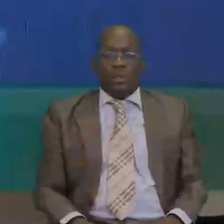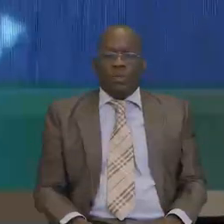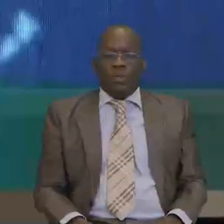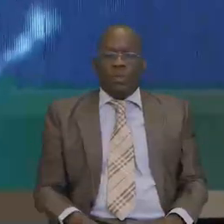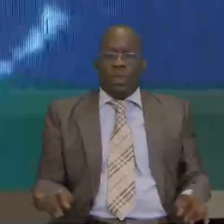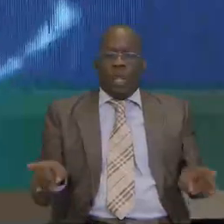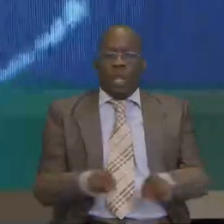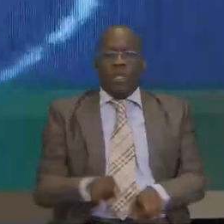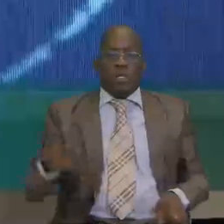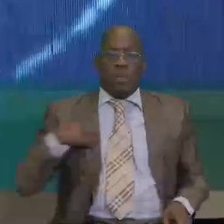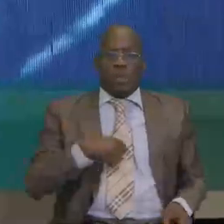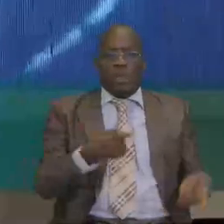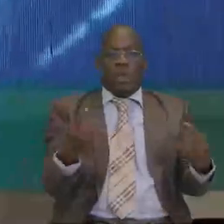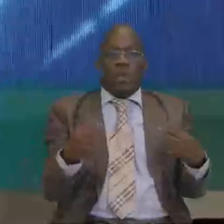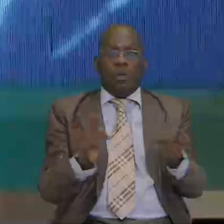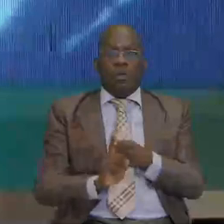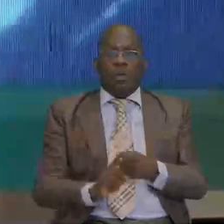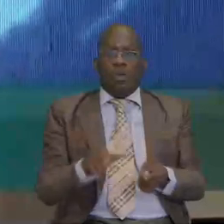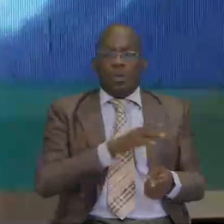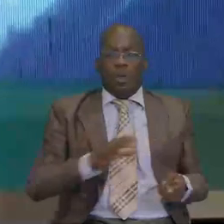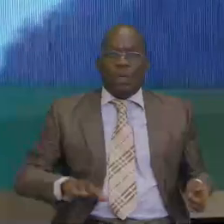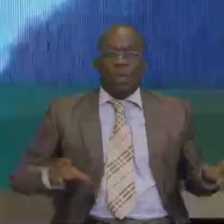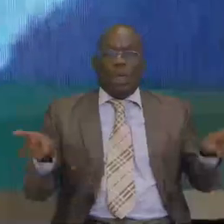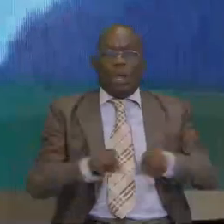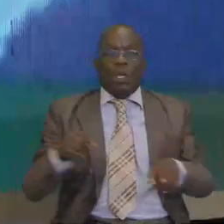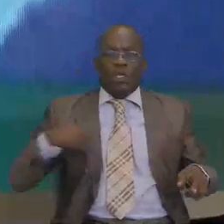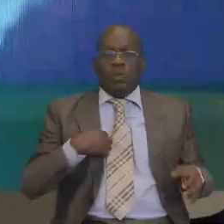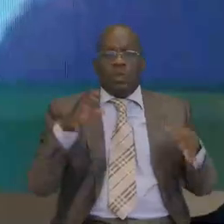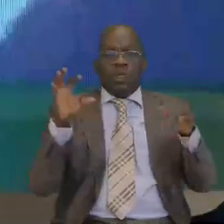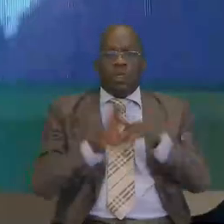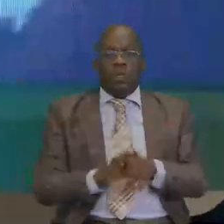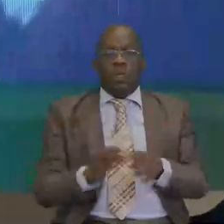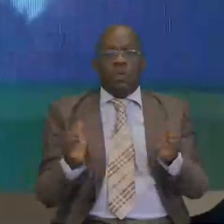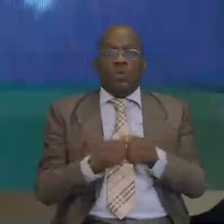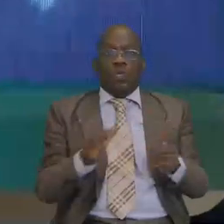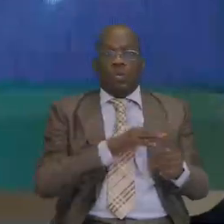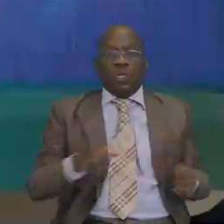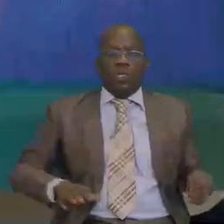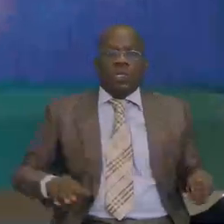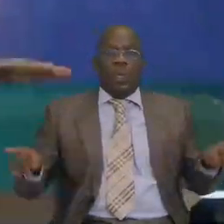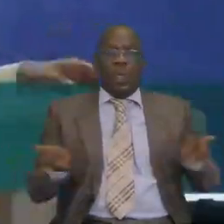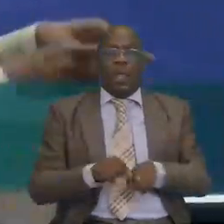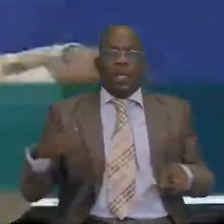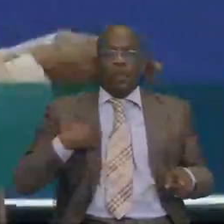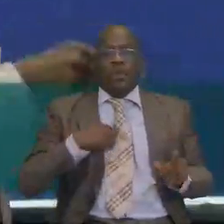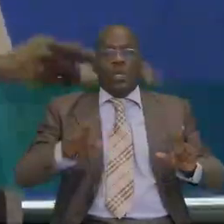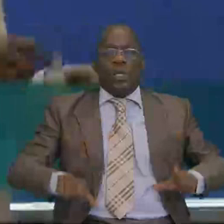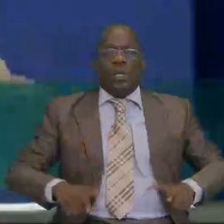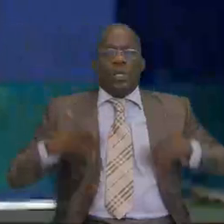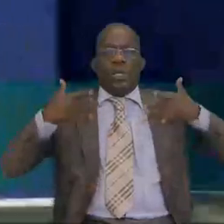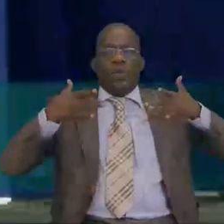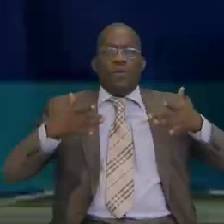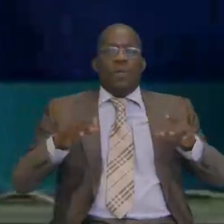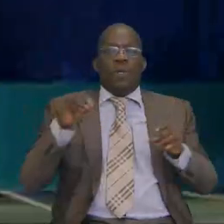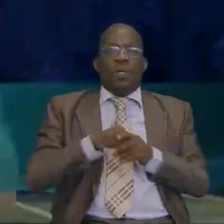Comme nous venons à Christ, comme nous nous joignons à Christ, comme nous vivons en Christ,